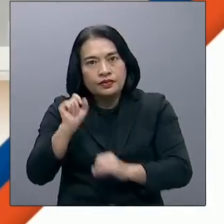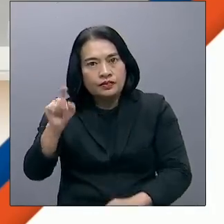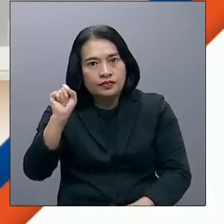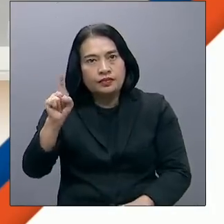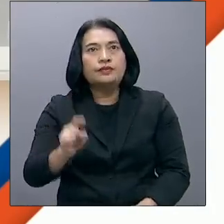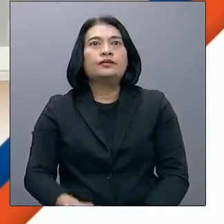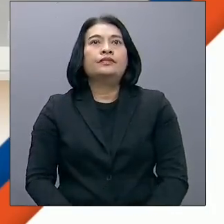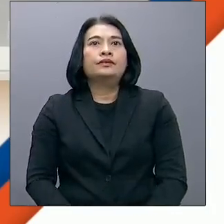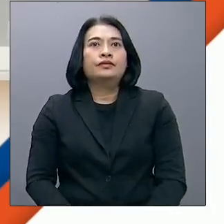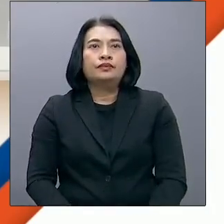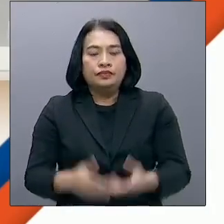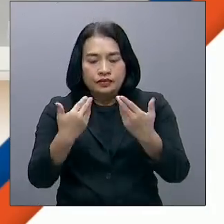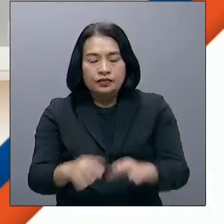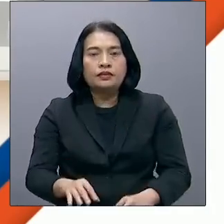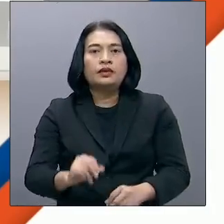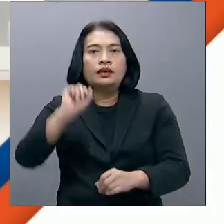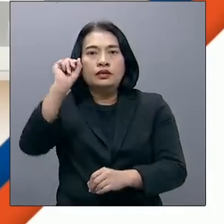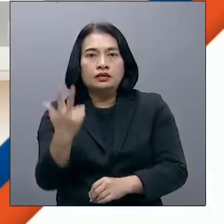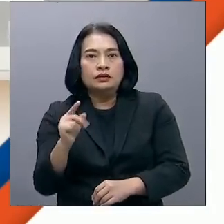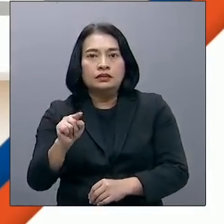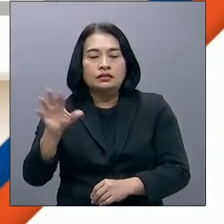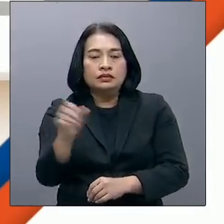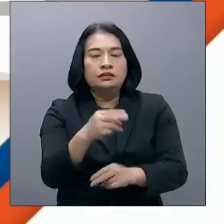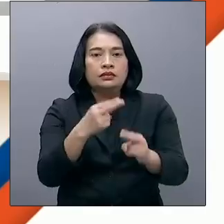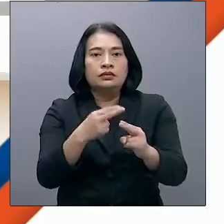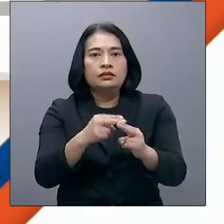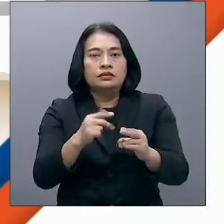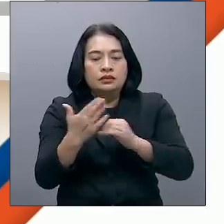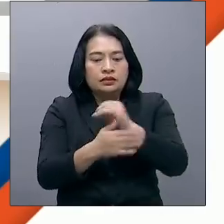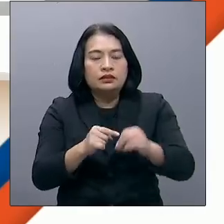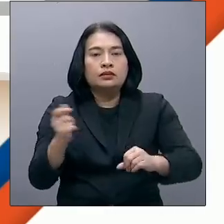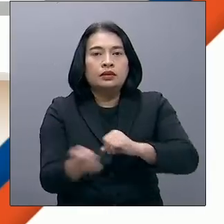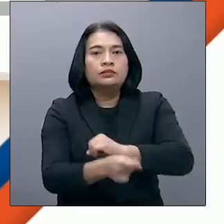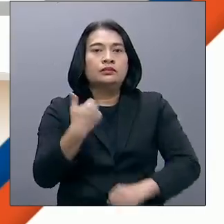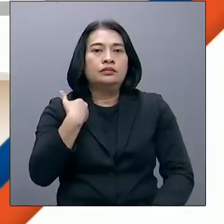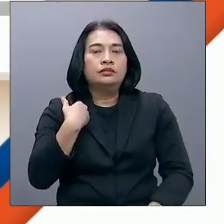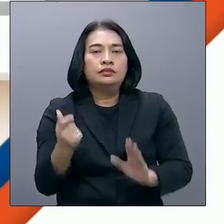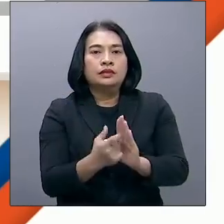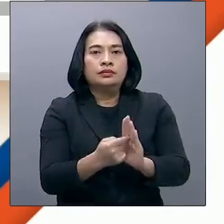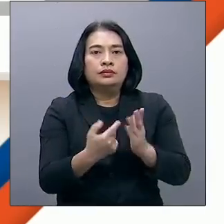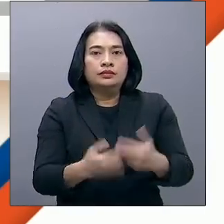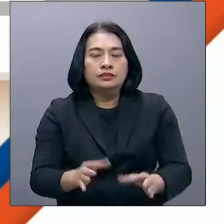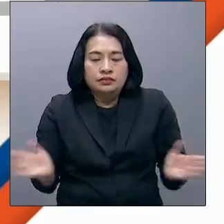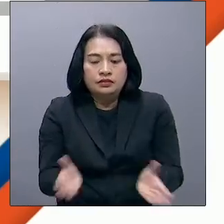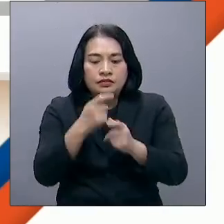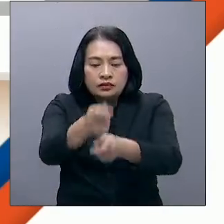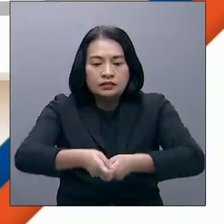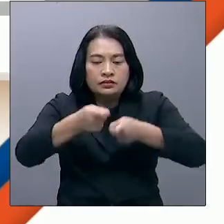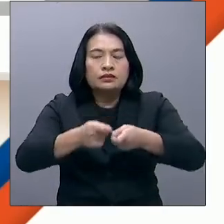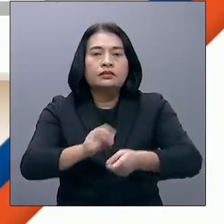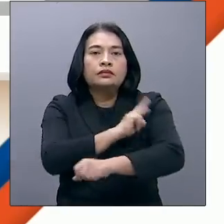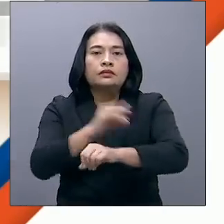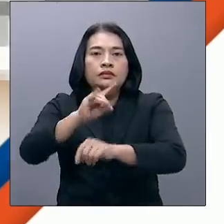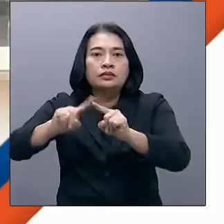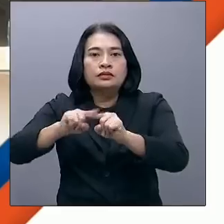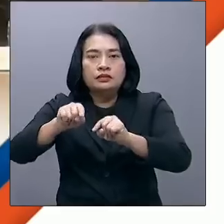วนรวมถึงการนำกัญชานะคะกลับไปอยู่บัญชียาเสพติดให้โทษการส่งเสริมการเกษตรและปศุสัตว์อย่างปลอดภั